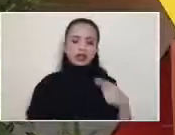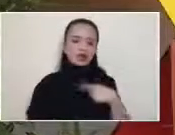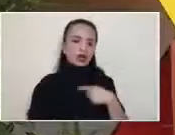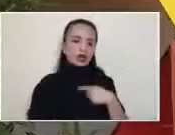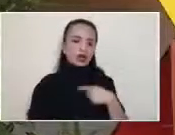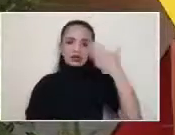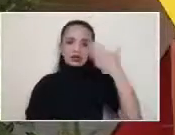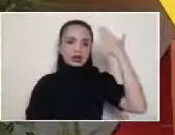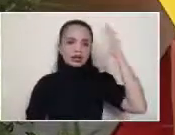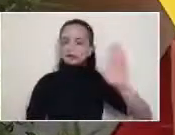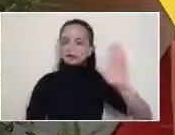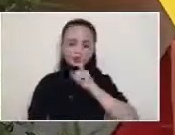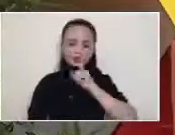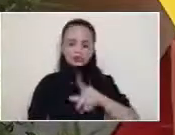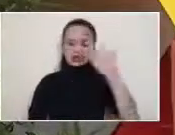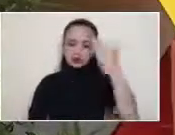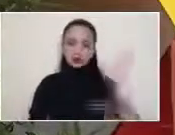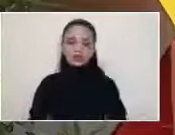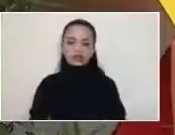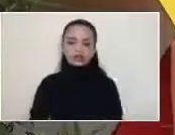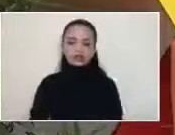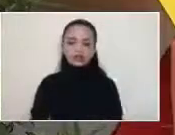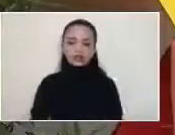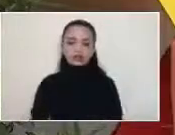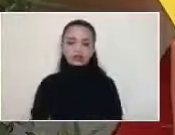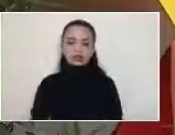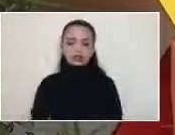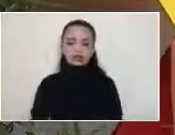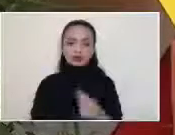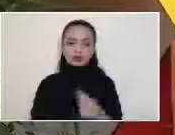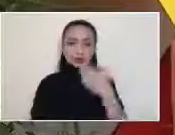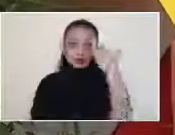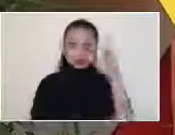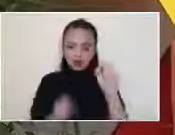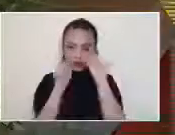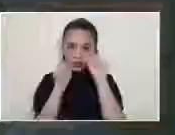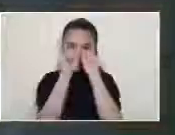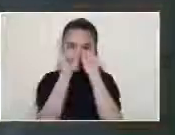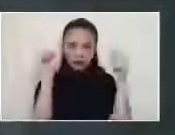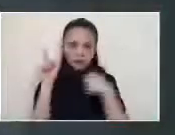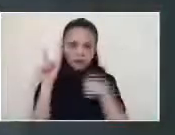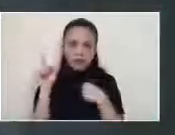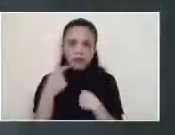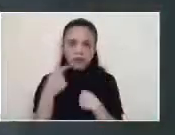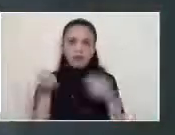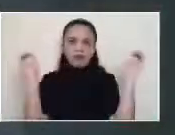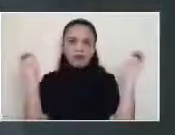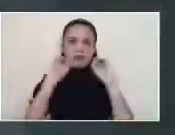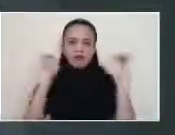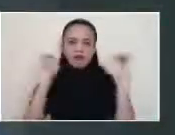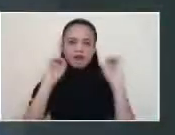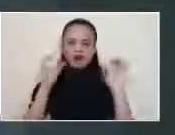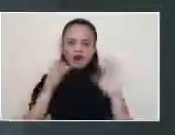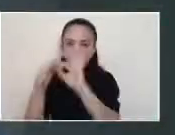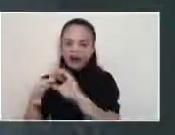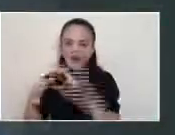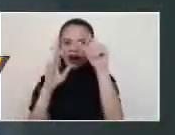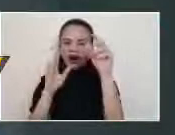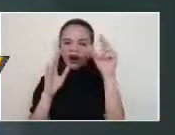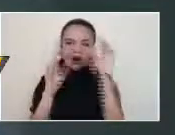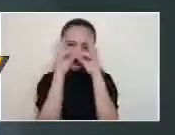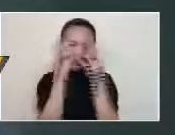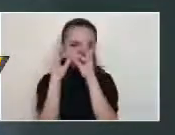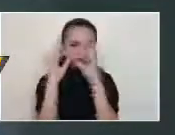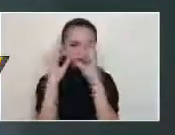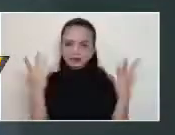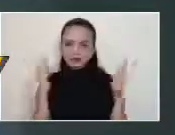mandatory COVID-19 vaccination sa mga domestic helpers sa Hong Kong. Sinabi ito ni OWWA Administrator Hans Leo Kakdak